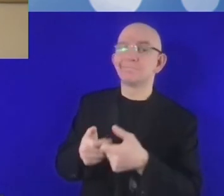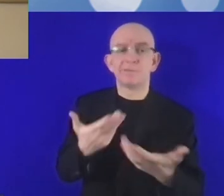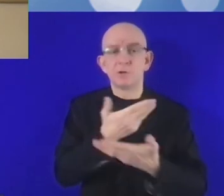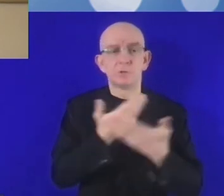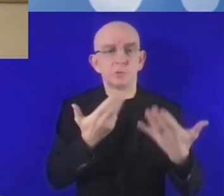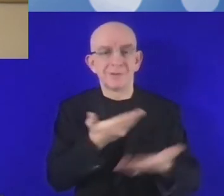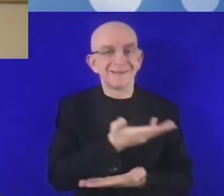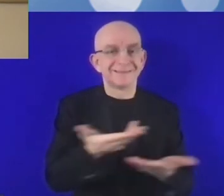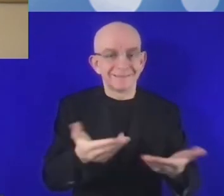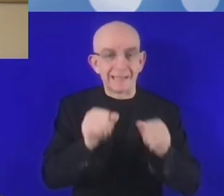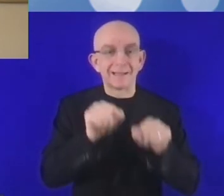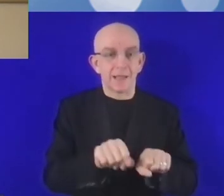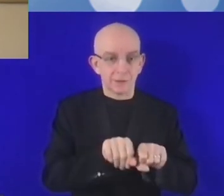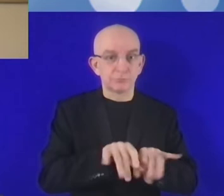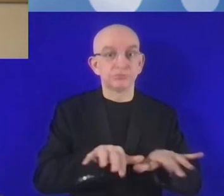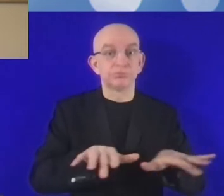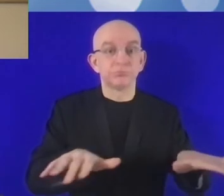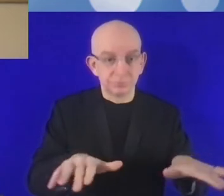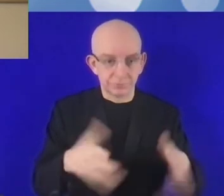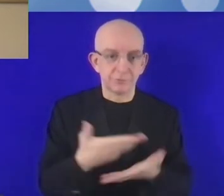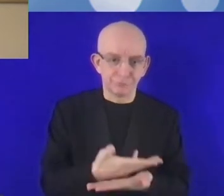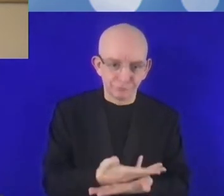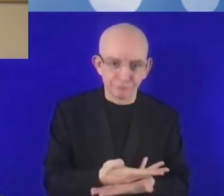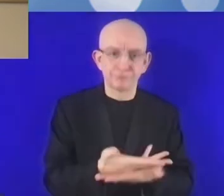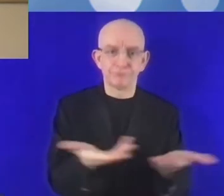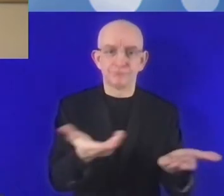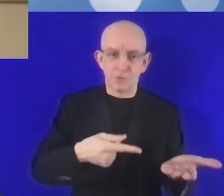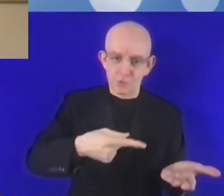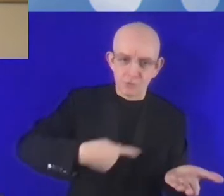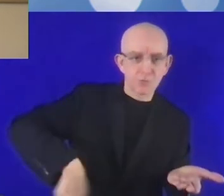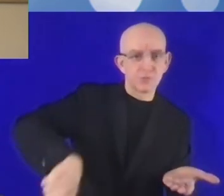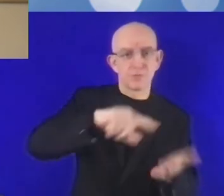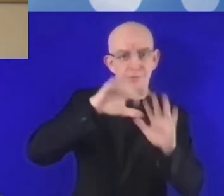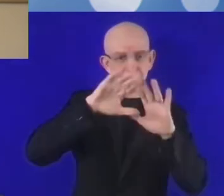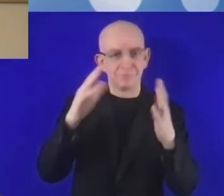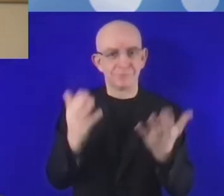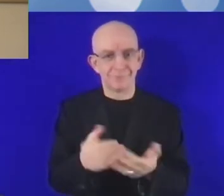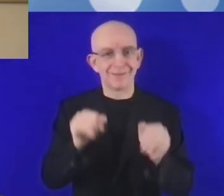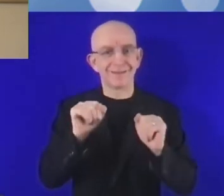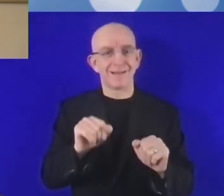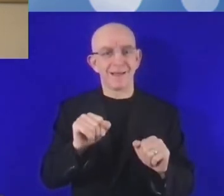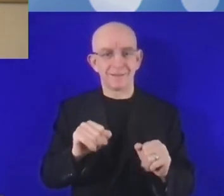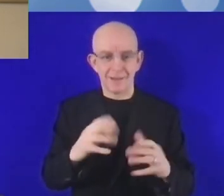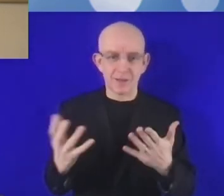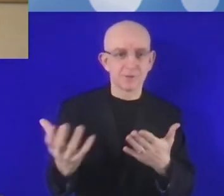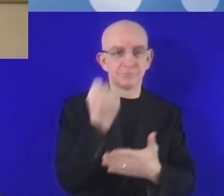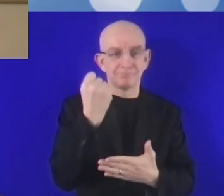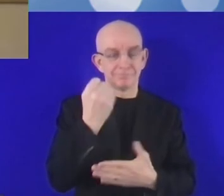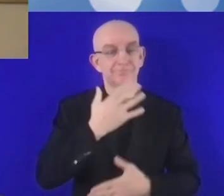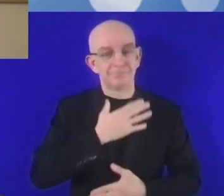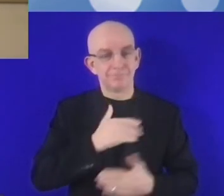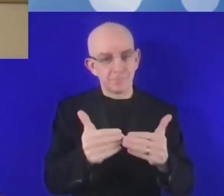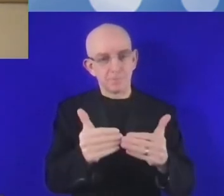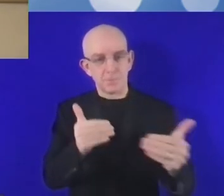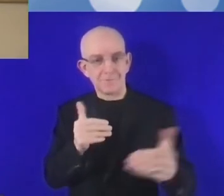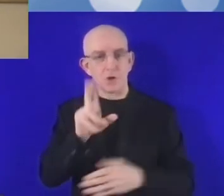Nous considérons que c'est très important et qu'il faut faire en sorte à ce que tout le monde